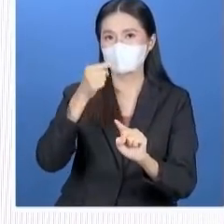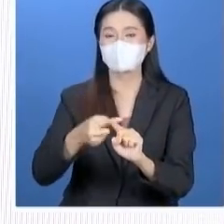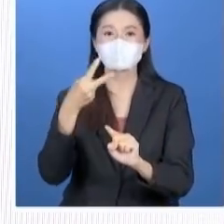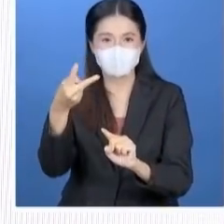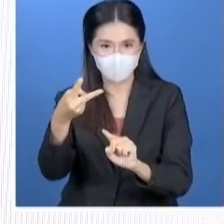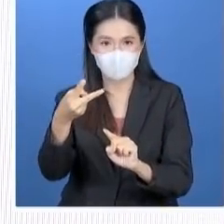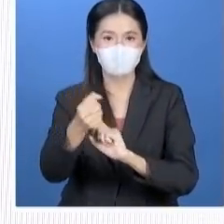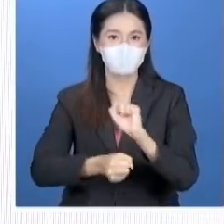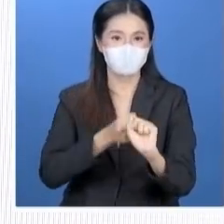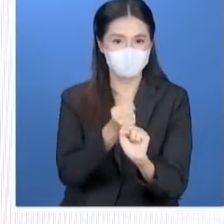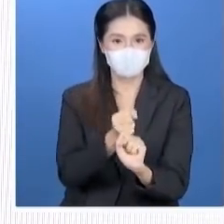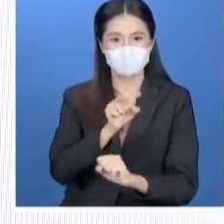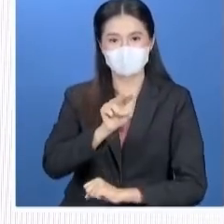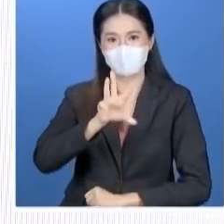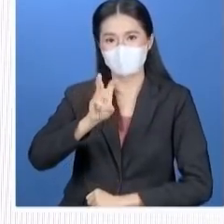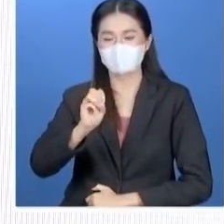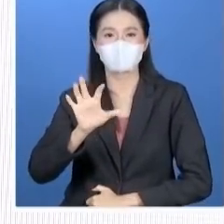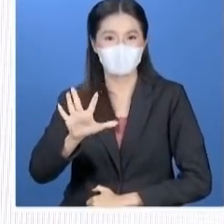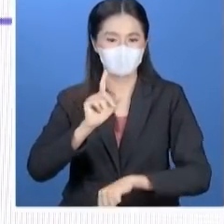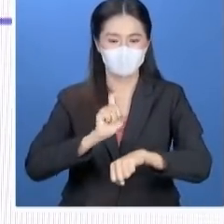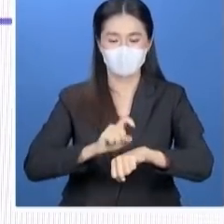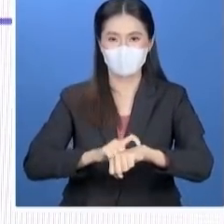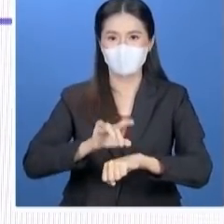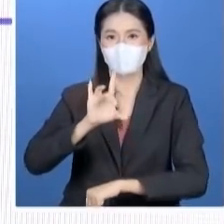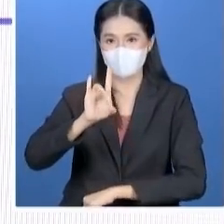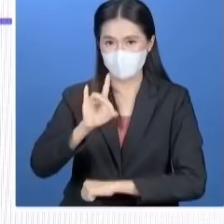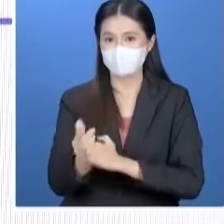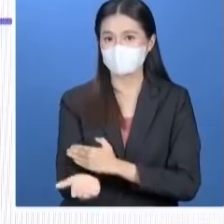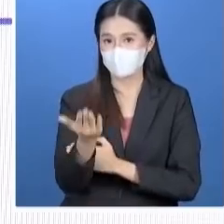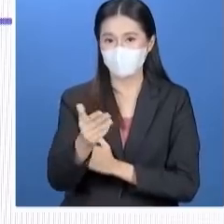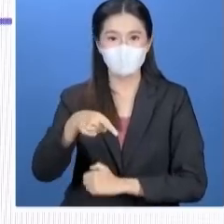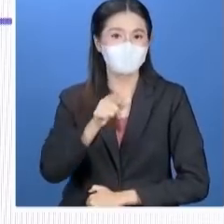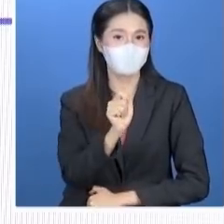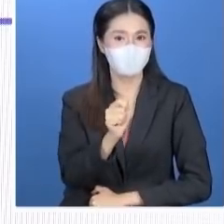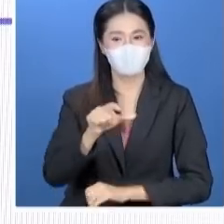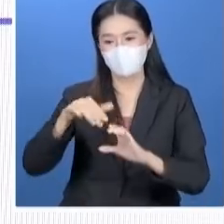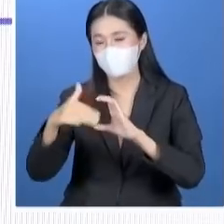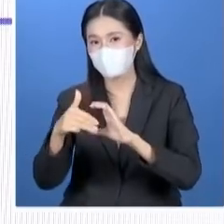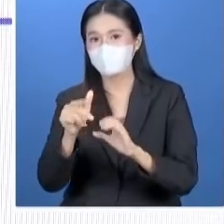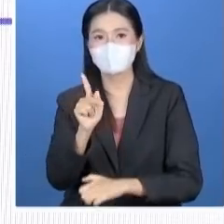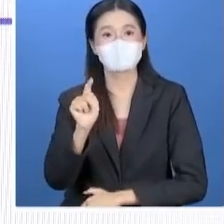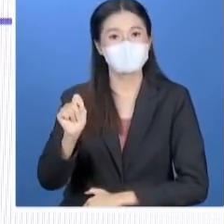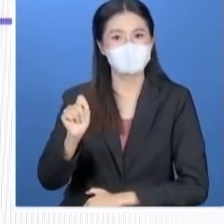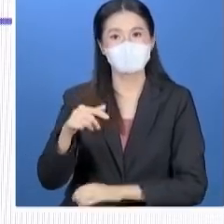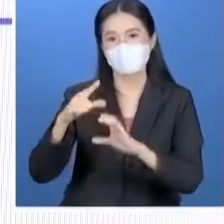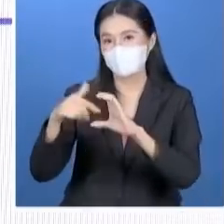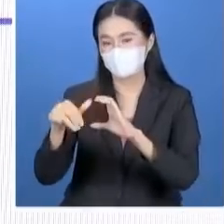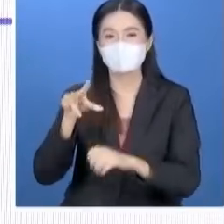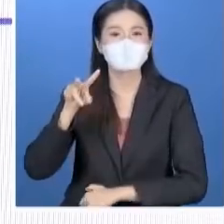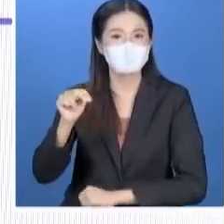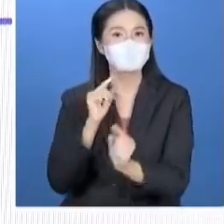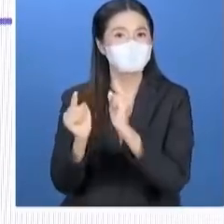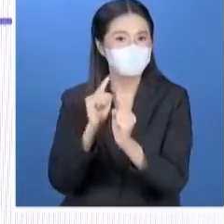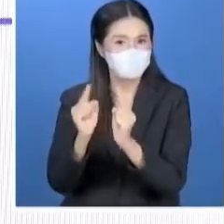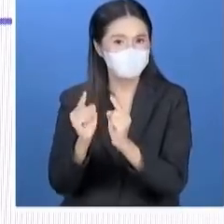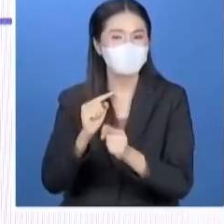พันธ์พุทธศักราช2565เวลา 8:00 นายปอได้ทักหากติกทางไลน์โดยนัดหมายพูด